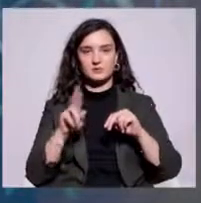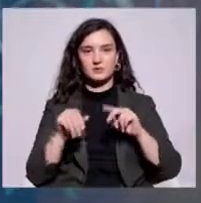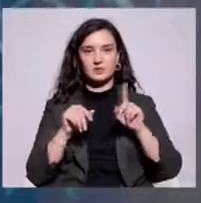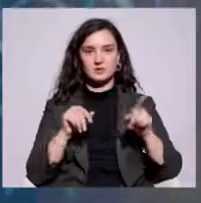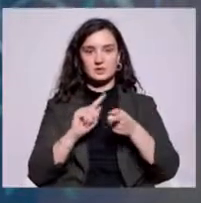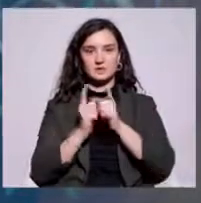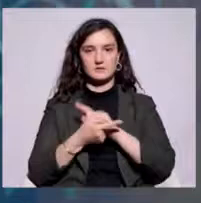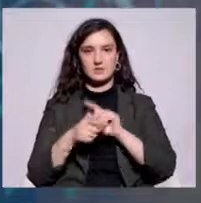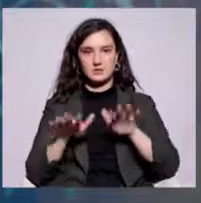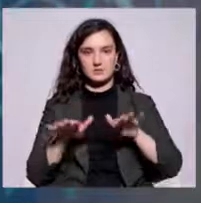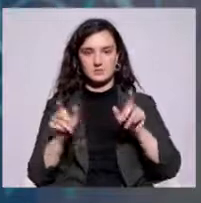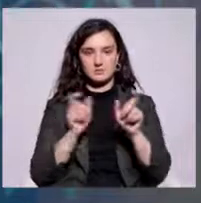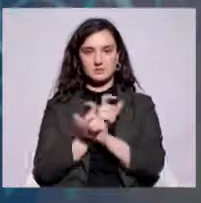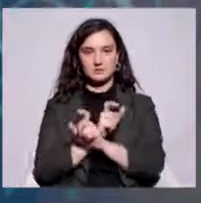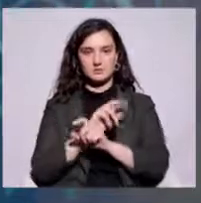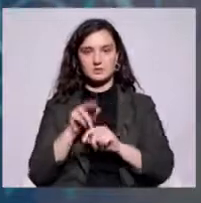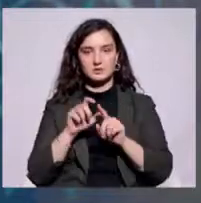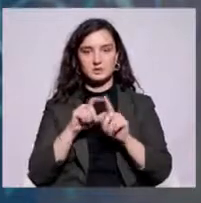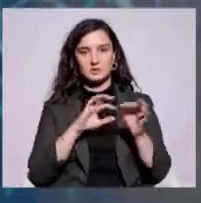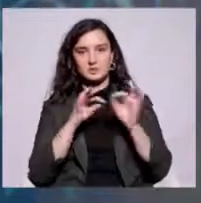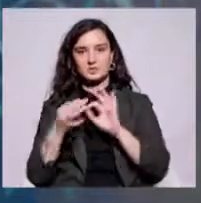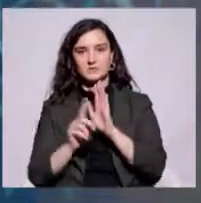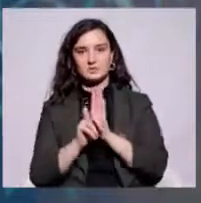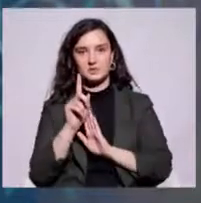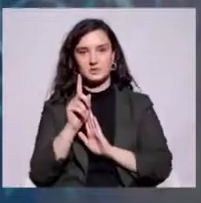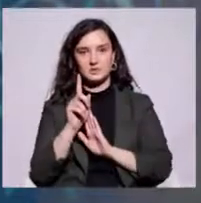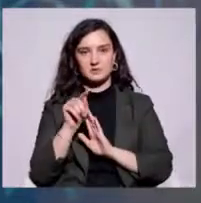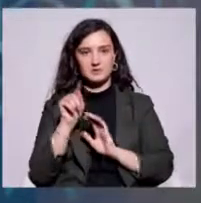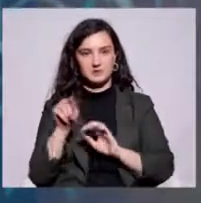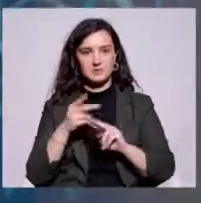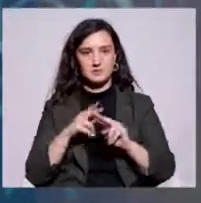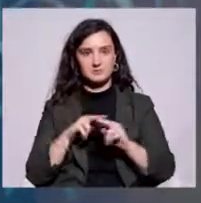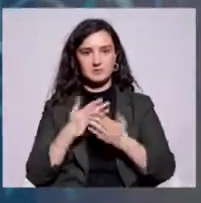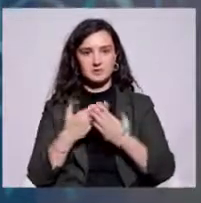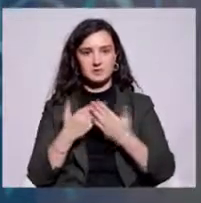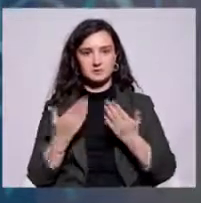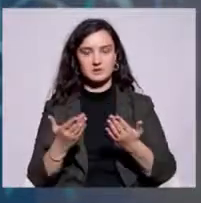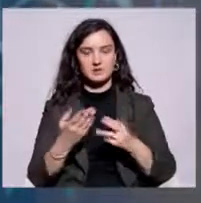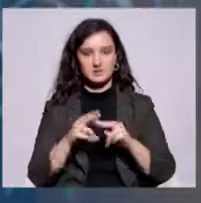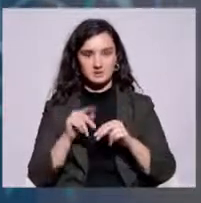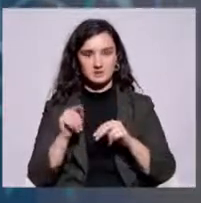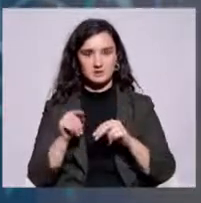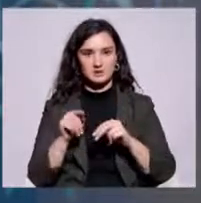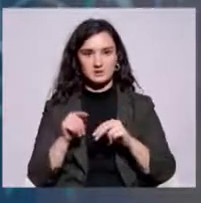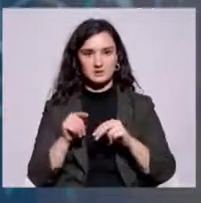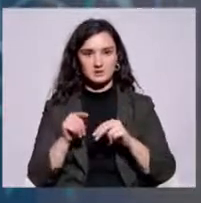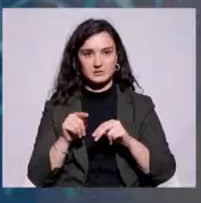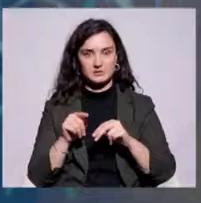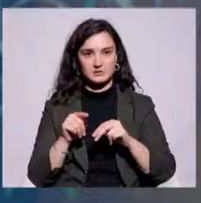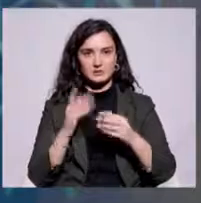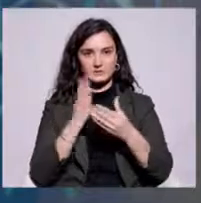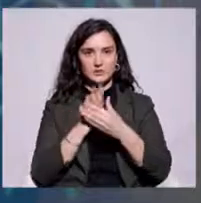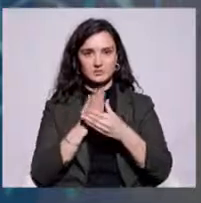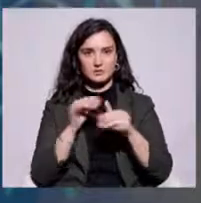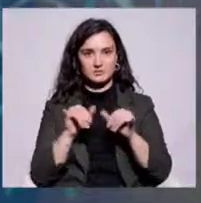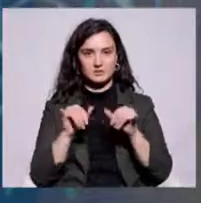is იცვლიან ადგილებს და წინადადებას ვიწყებთ is-ით. მაგალითად, is there a folder on